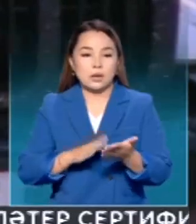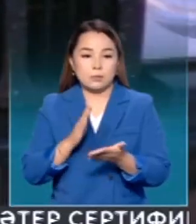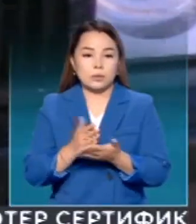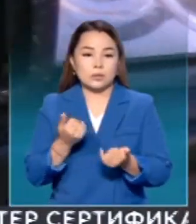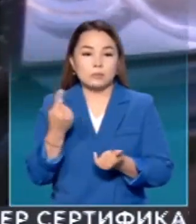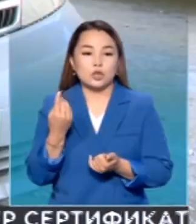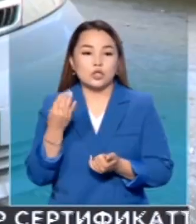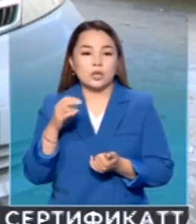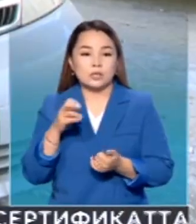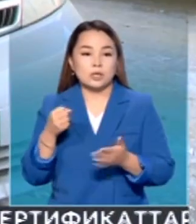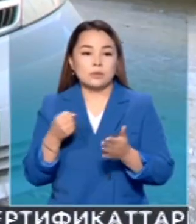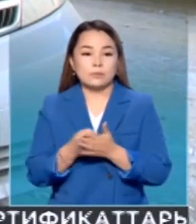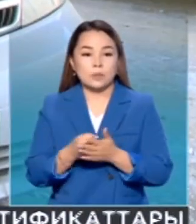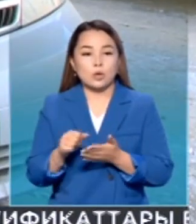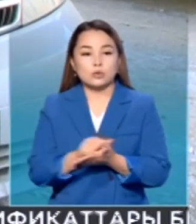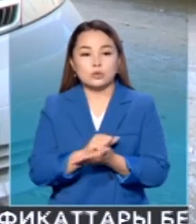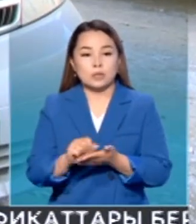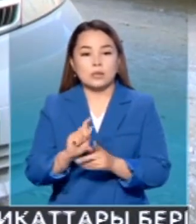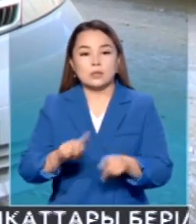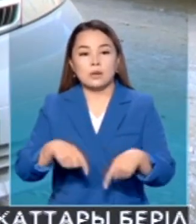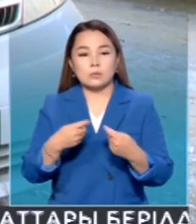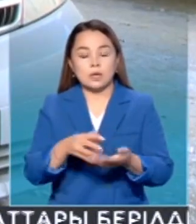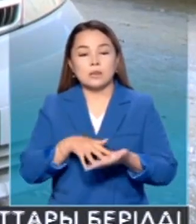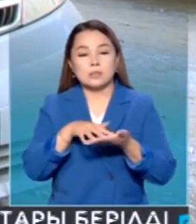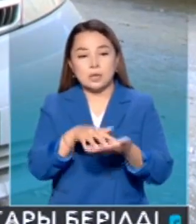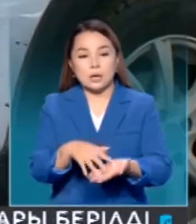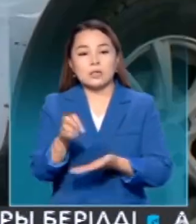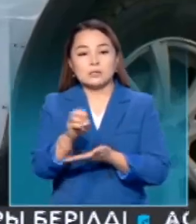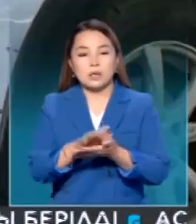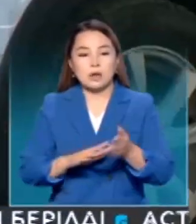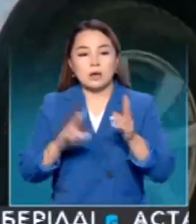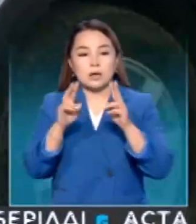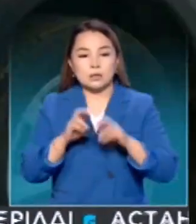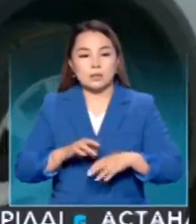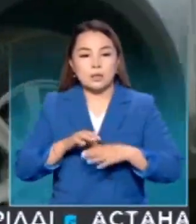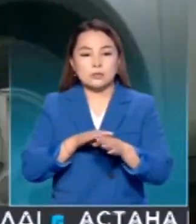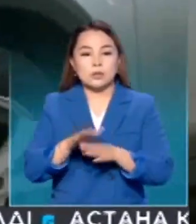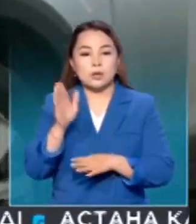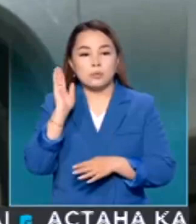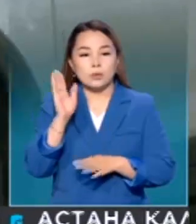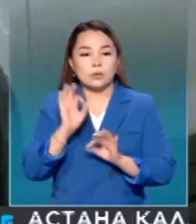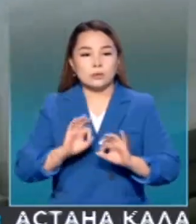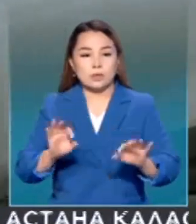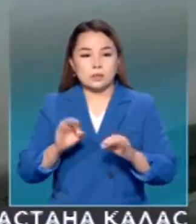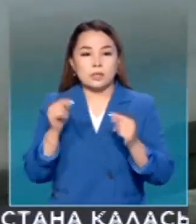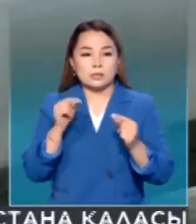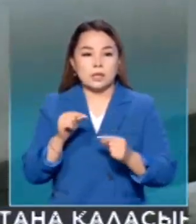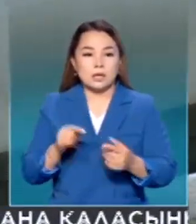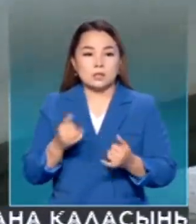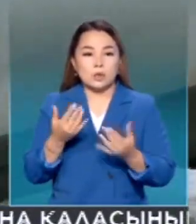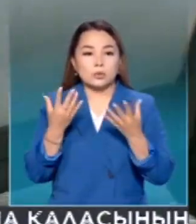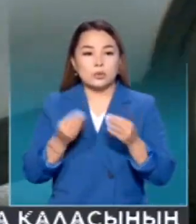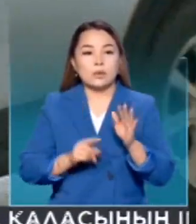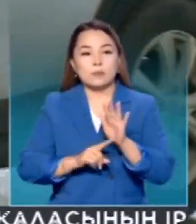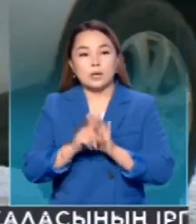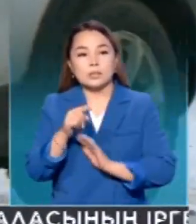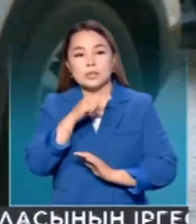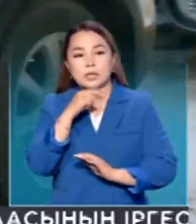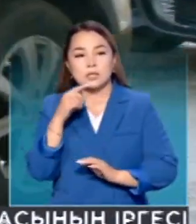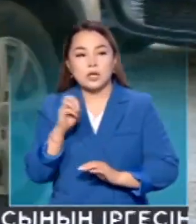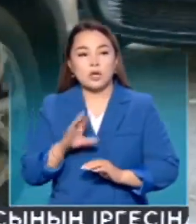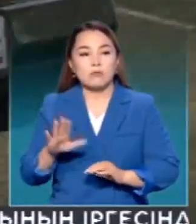Сондай-ақ бірінші шілдеге дейін құжат тапсырғандардың өтініші әрі қарай да қарала беретіндерін жеткізді. Сәйкесінше сол күннен бастап